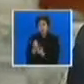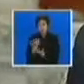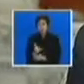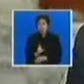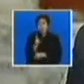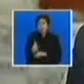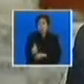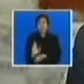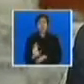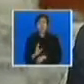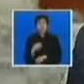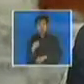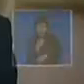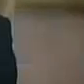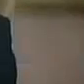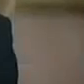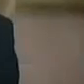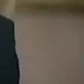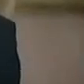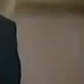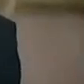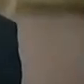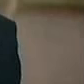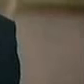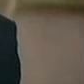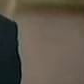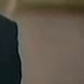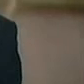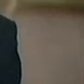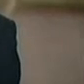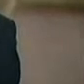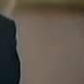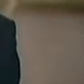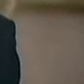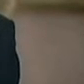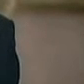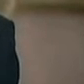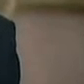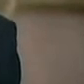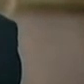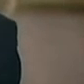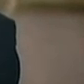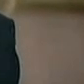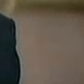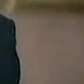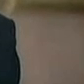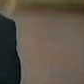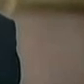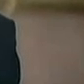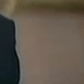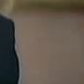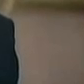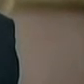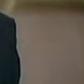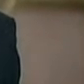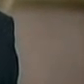อันนี้เรื่องใหญ่เลยนะครับแล้วก็หลังจากเรื่องของเรียนฟรีเนี่ยเรื่องของการที่จะแก้ไขในเชิงคุณภาพ ะ